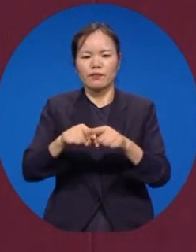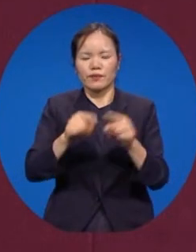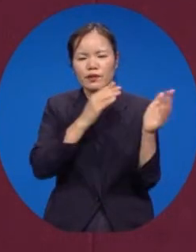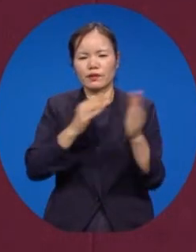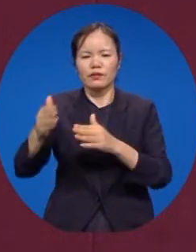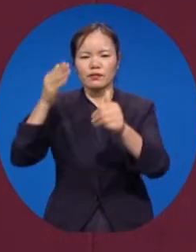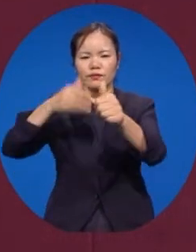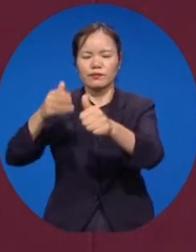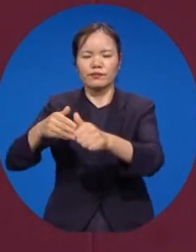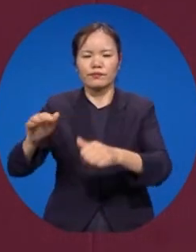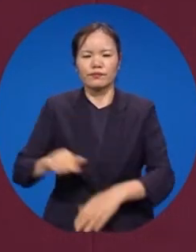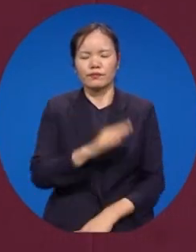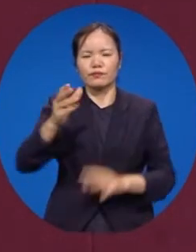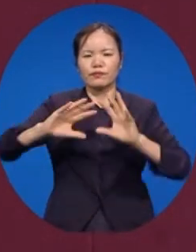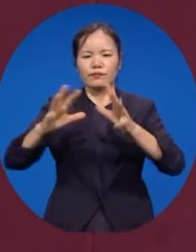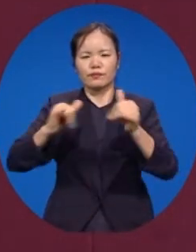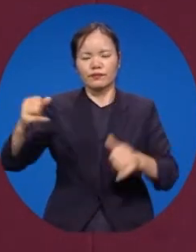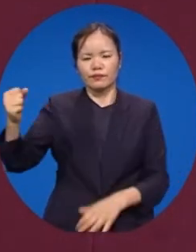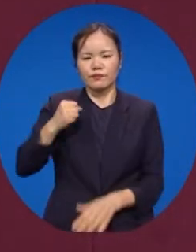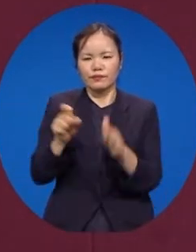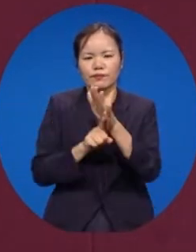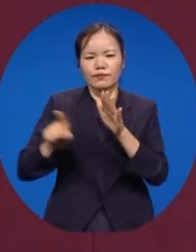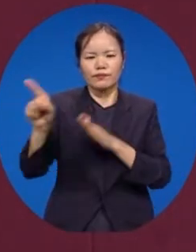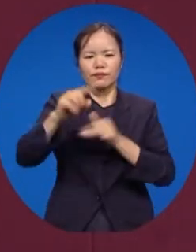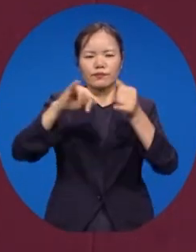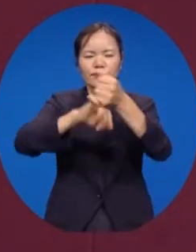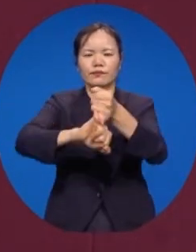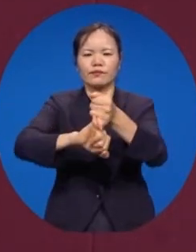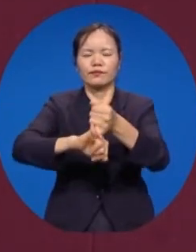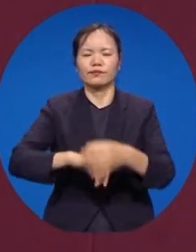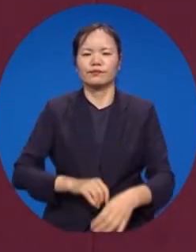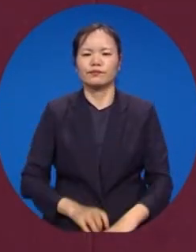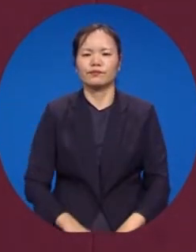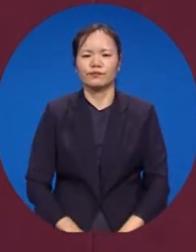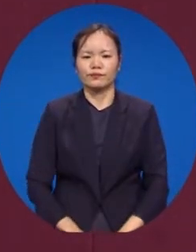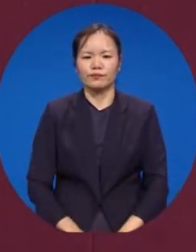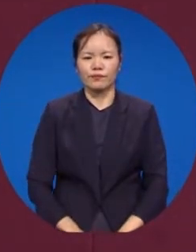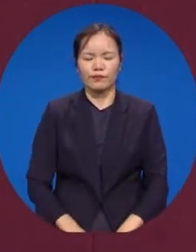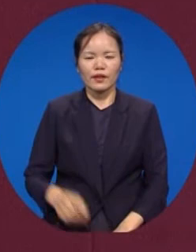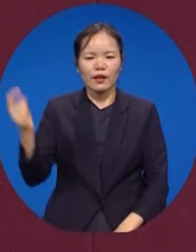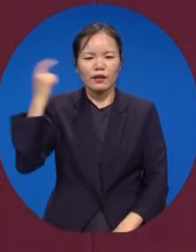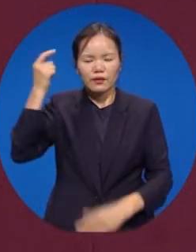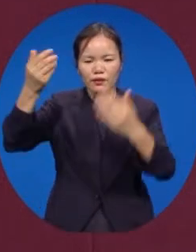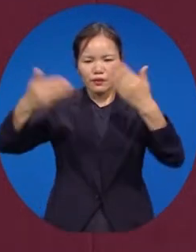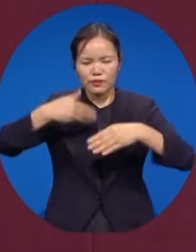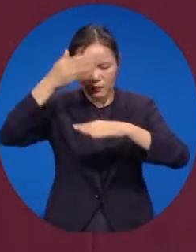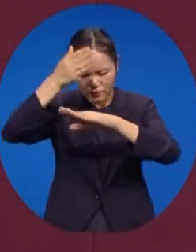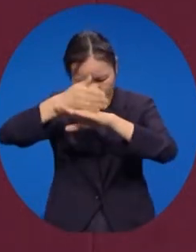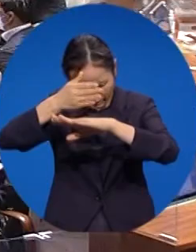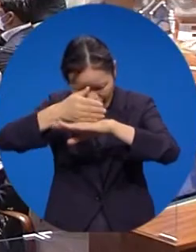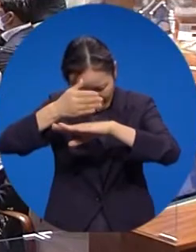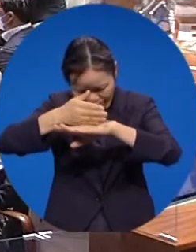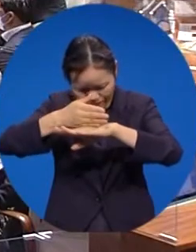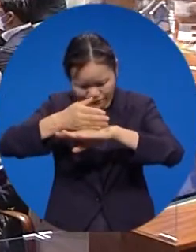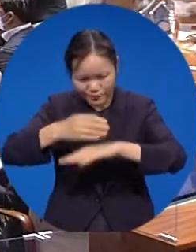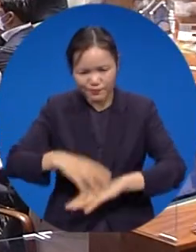준비합시다. 우리 국민의힘이 앞장서겠습니다. 경청해 주셔서 감사합니다.